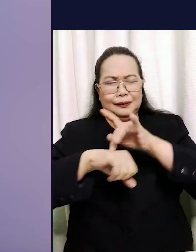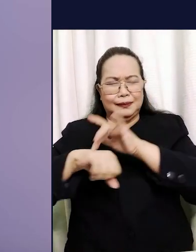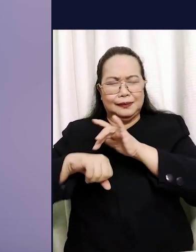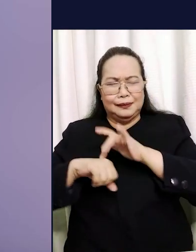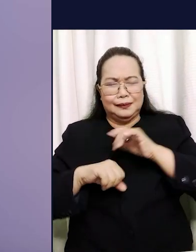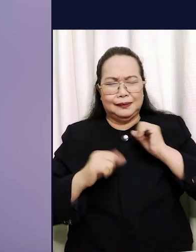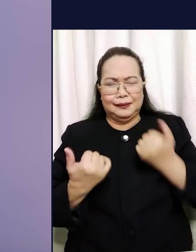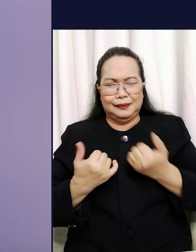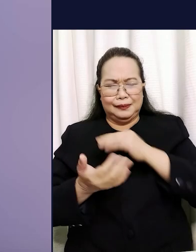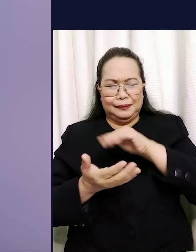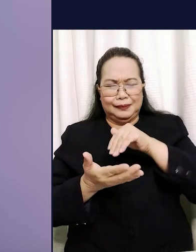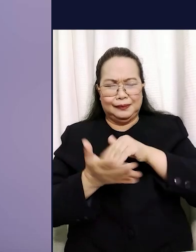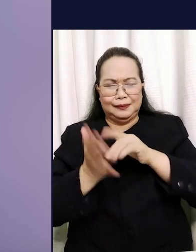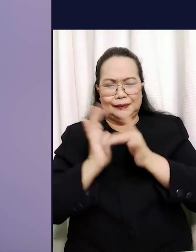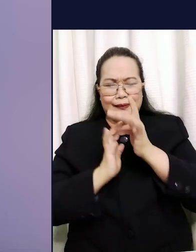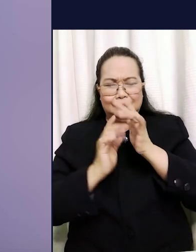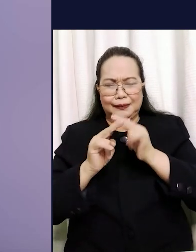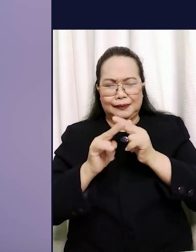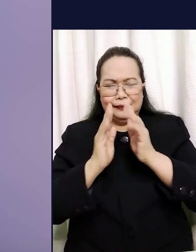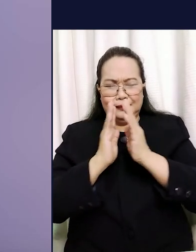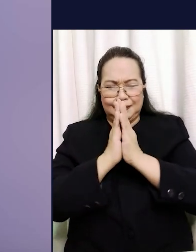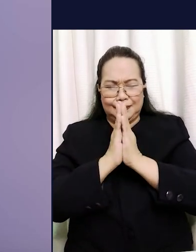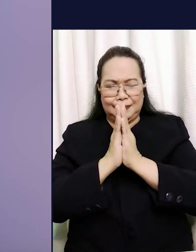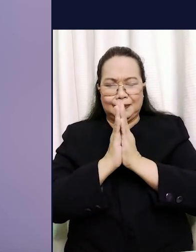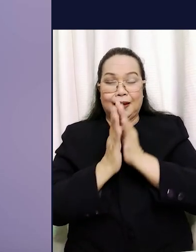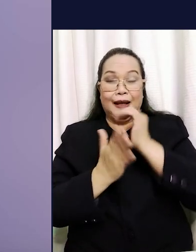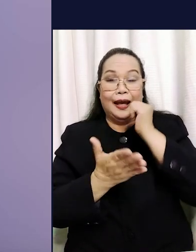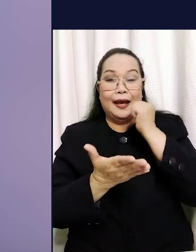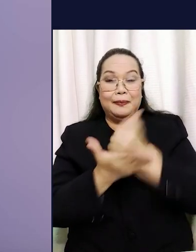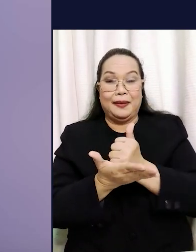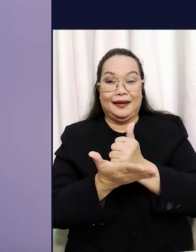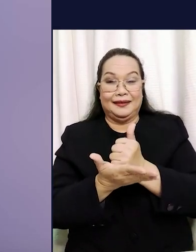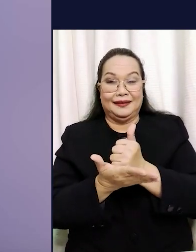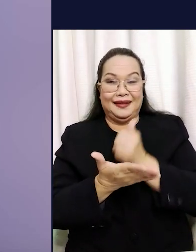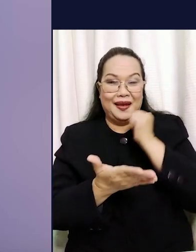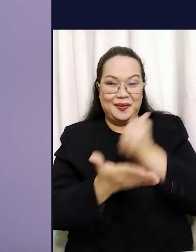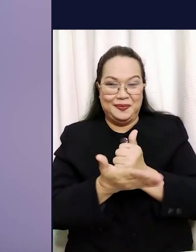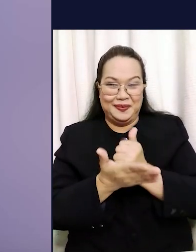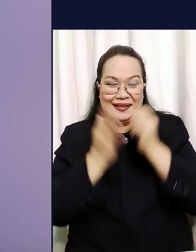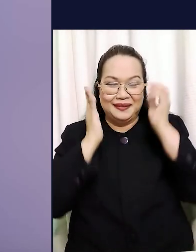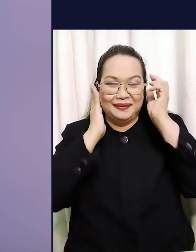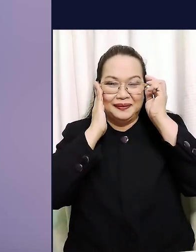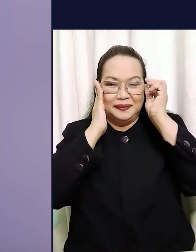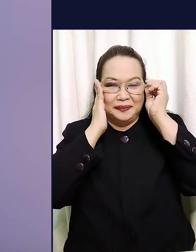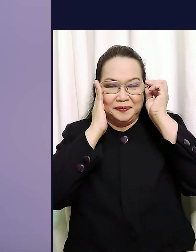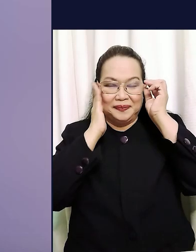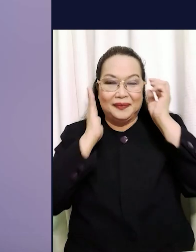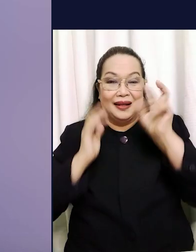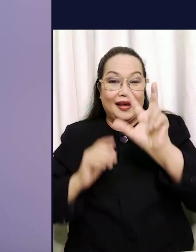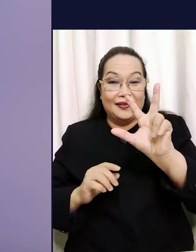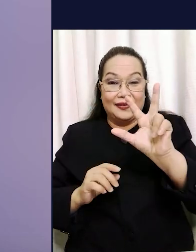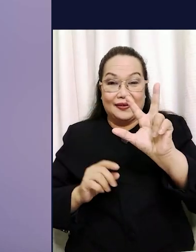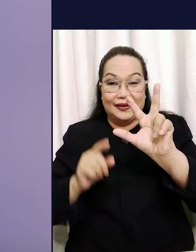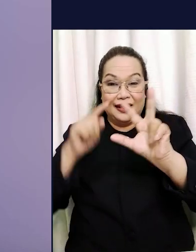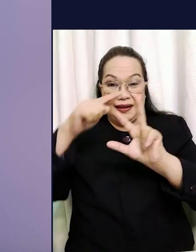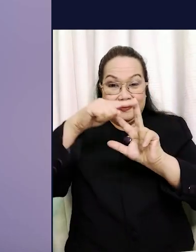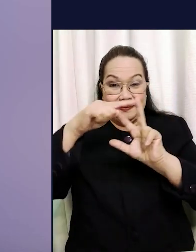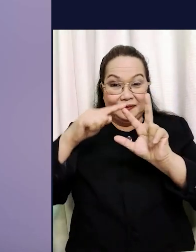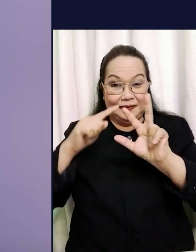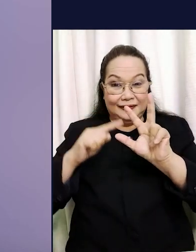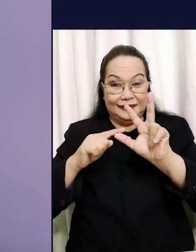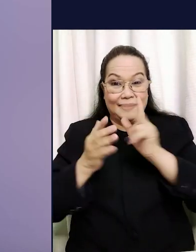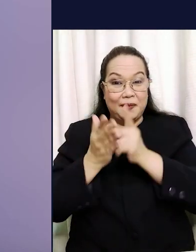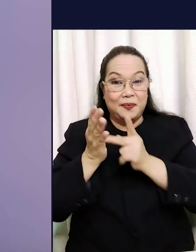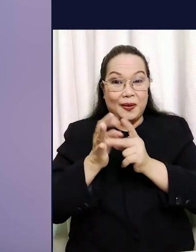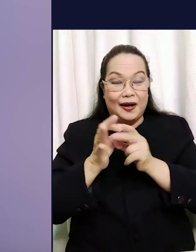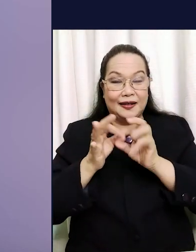Amen. Amen. Tatlong bahagi po ang aking tatalakayin sa umagang ito mula po